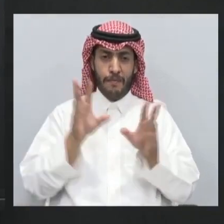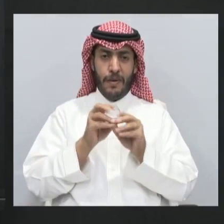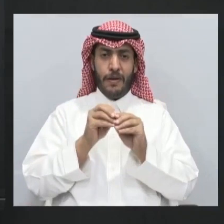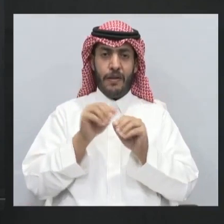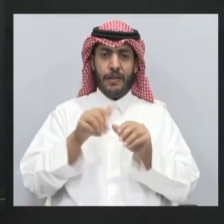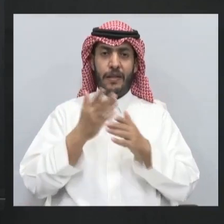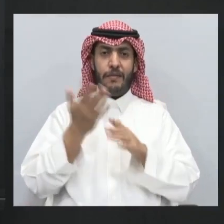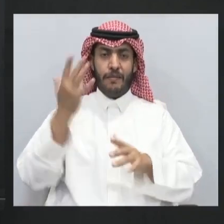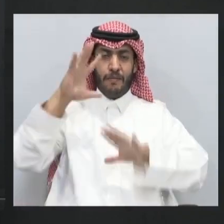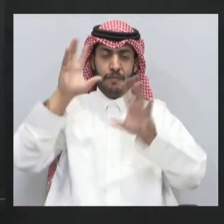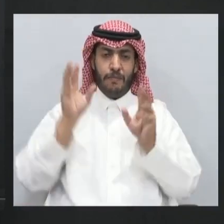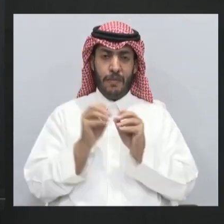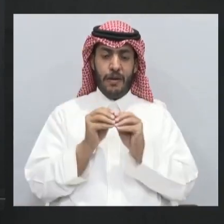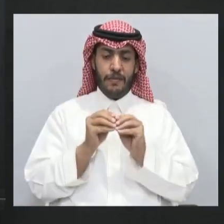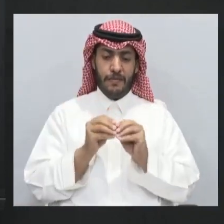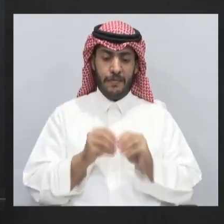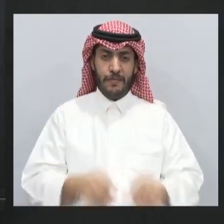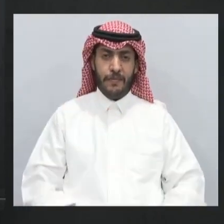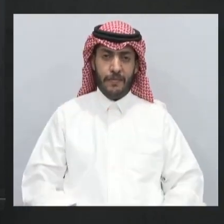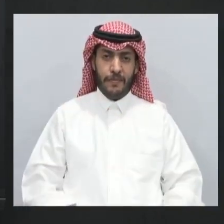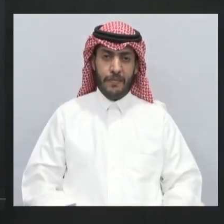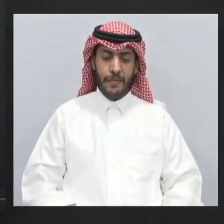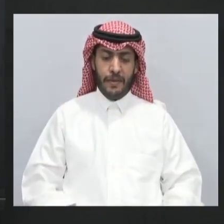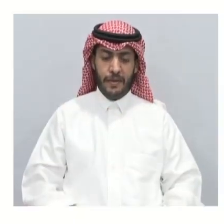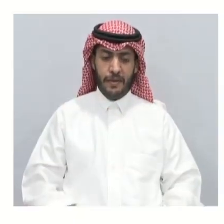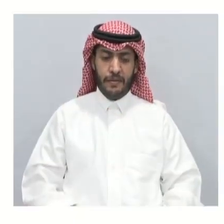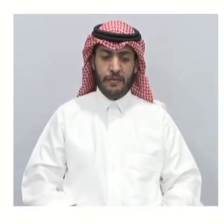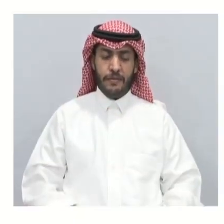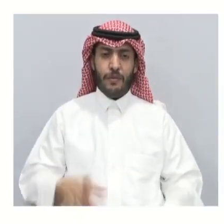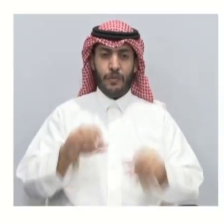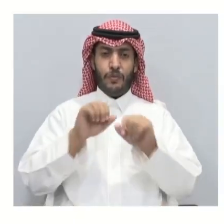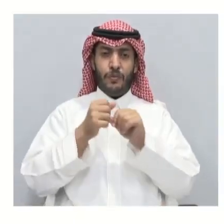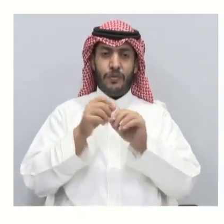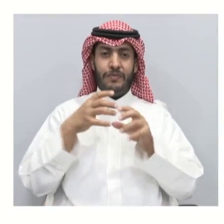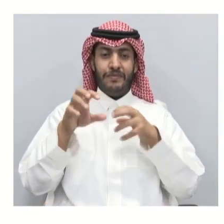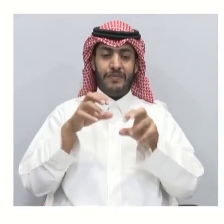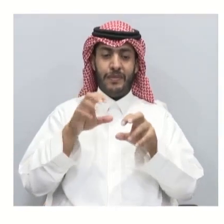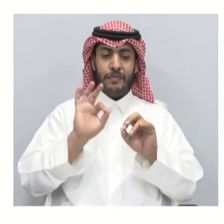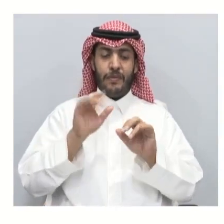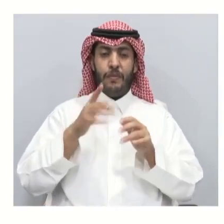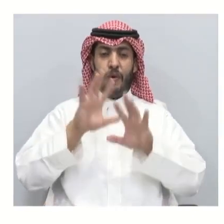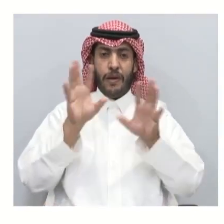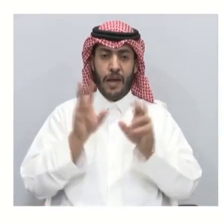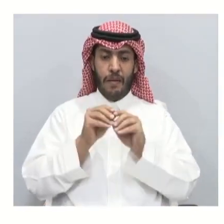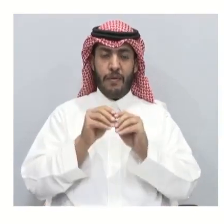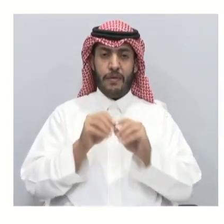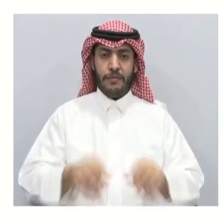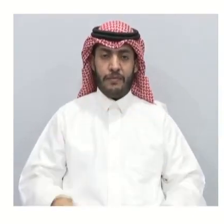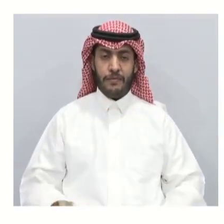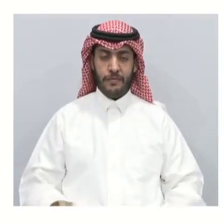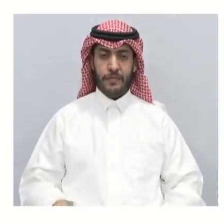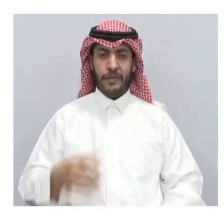الدرس السابق بارك الله فيكم اخذنا بارك الله فيكم الكسور كاجزائم من الكل اسعدكم